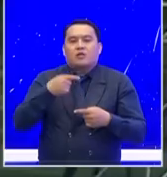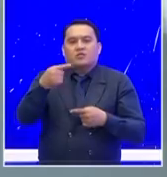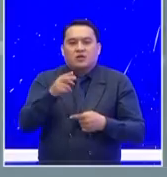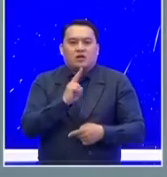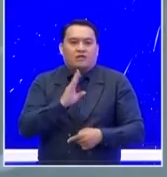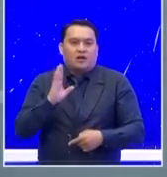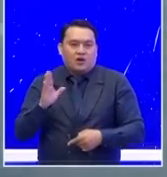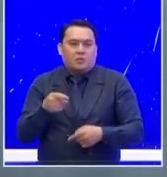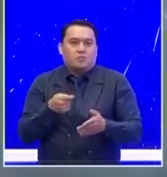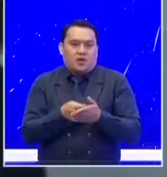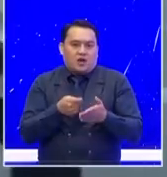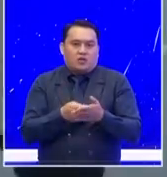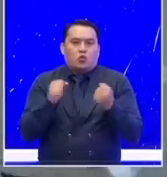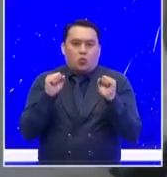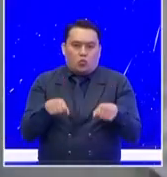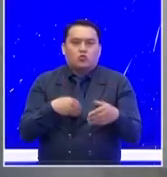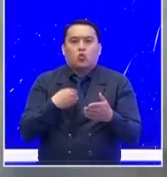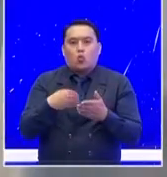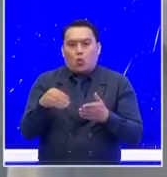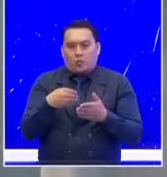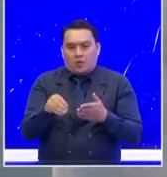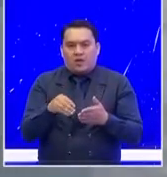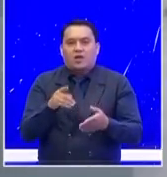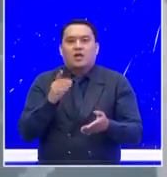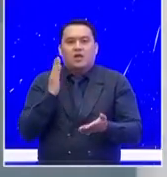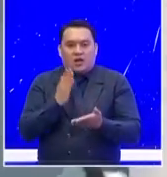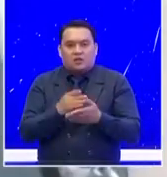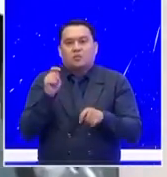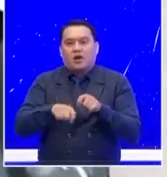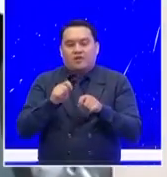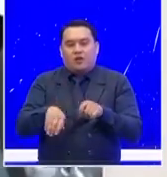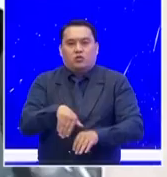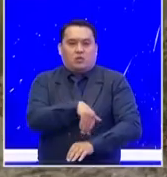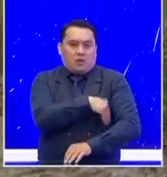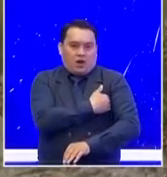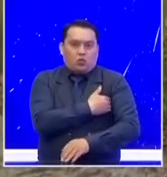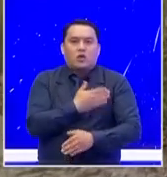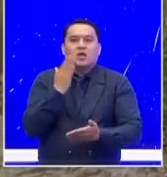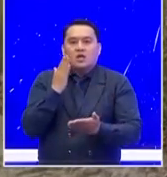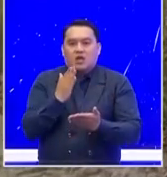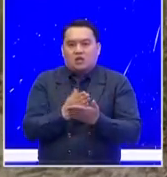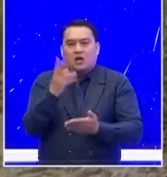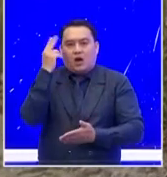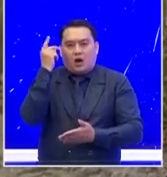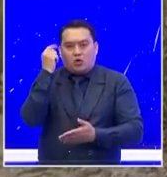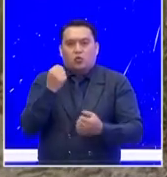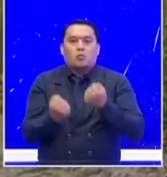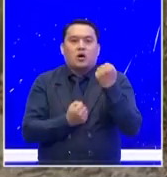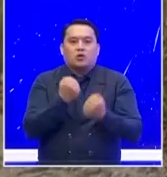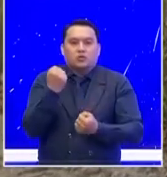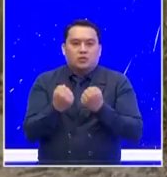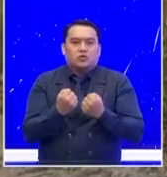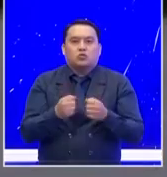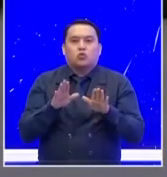квартиры. Билеты можно купить онлайн. У посетителей, естественно, проверяют температуру. Естественно, количество людей в машинах не